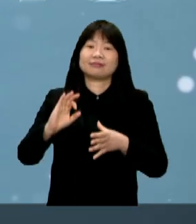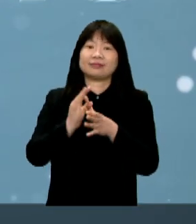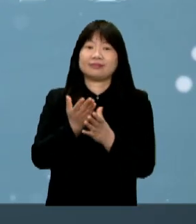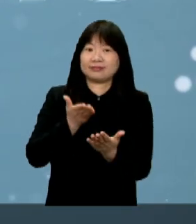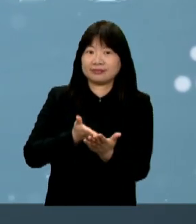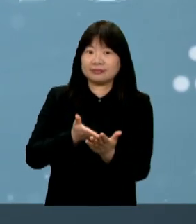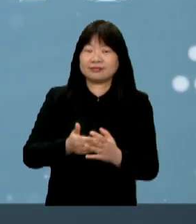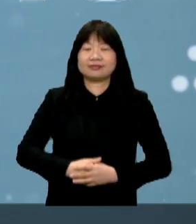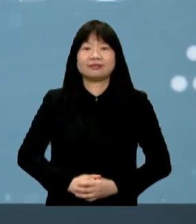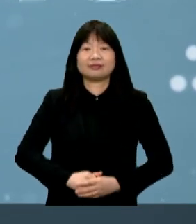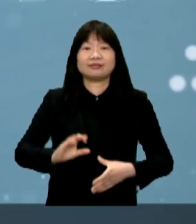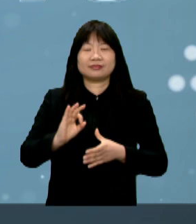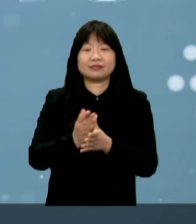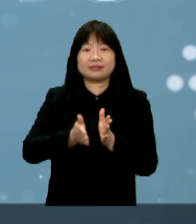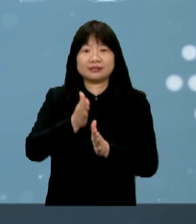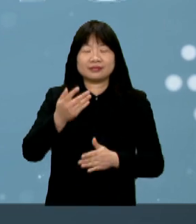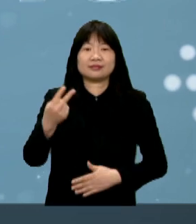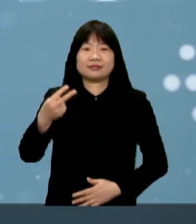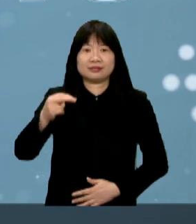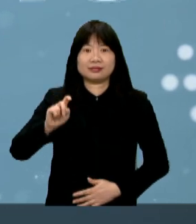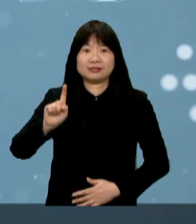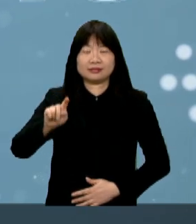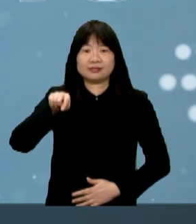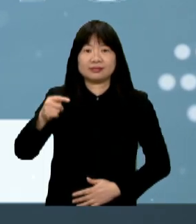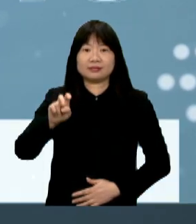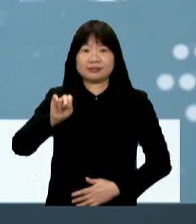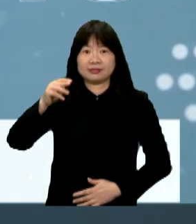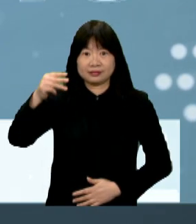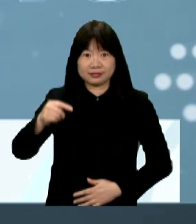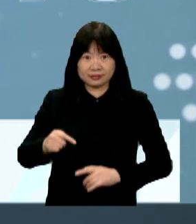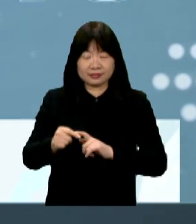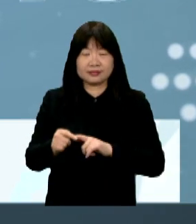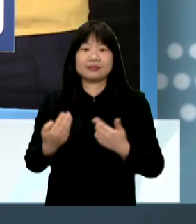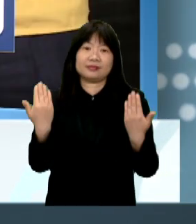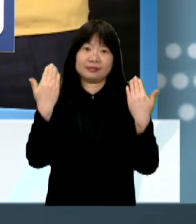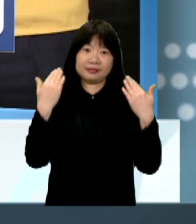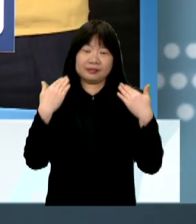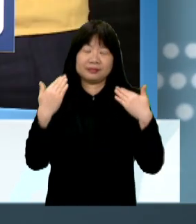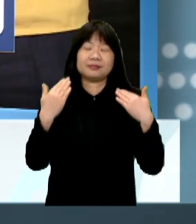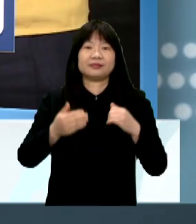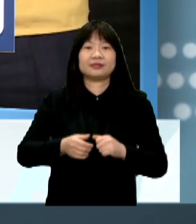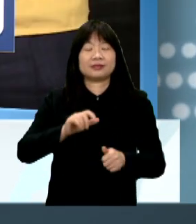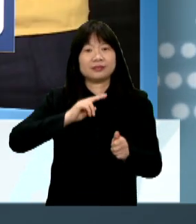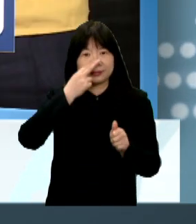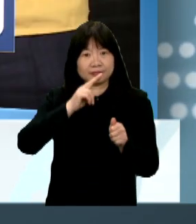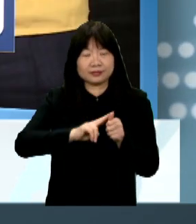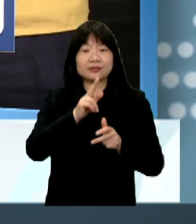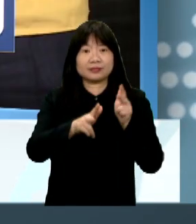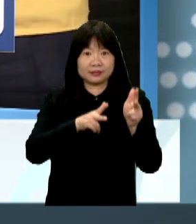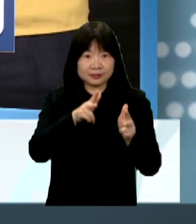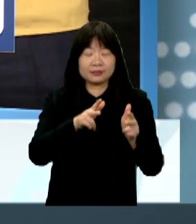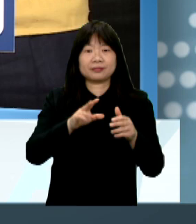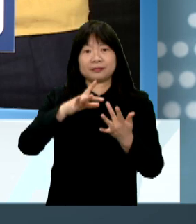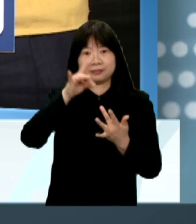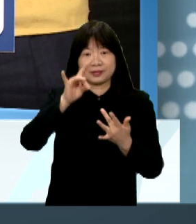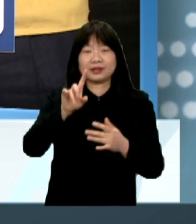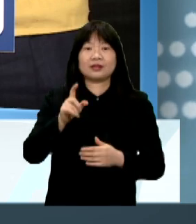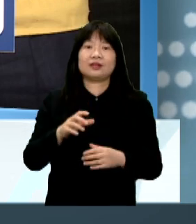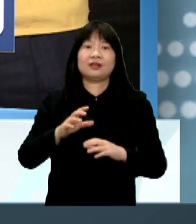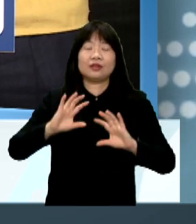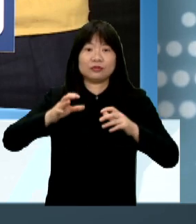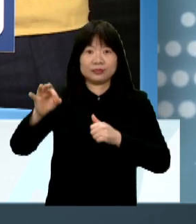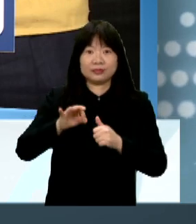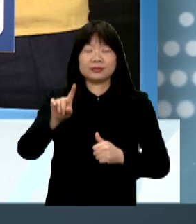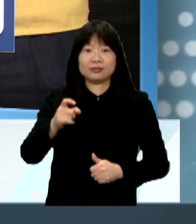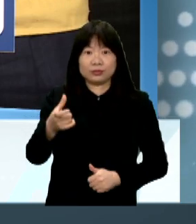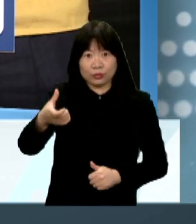여러분 안녕하십니까? 안녕뉴스입니다. 안양시가 2021년 스마트 캠퍼스 챌린지 사업에 선정돼 국비 15억 원을